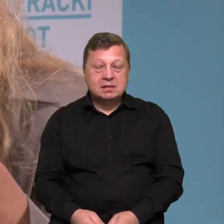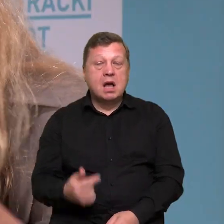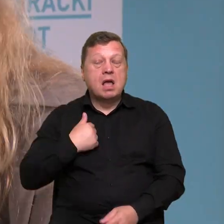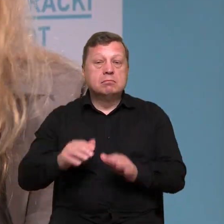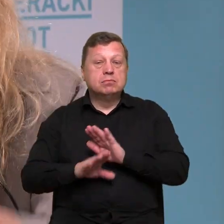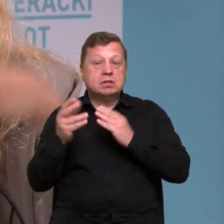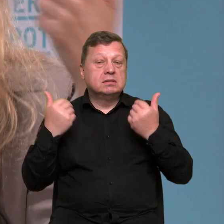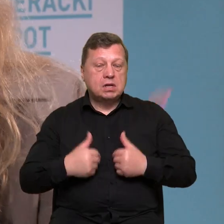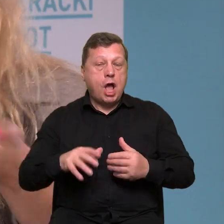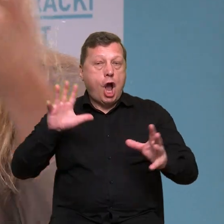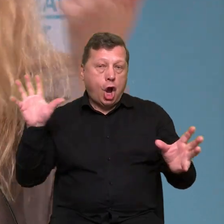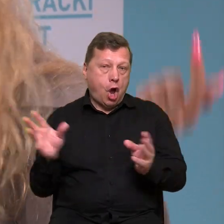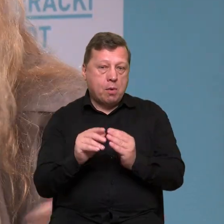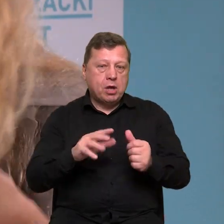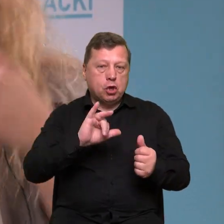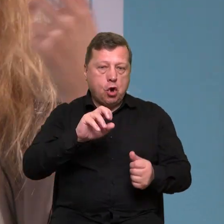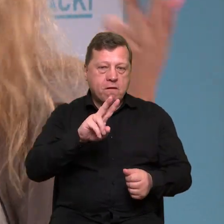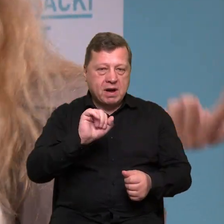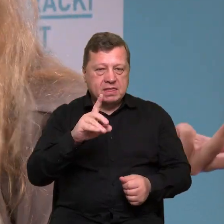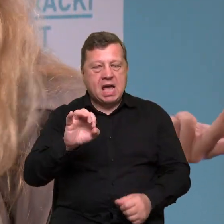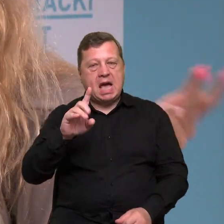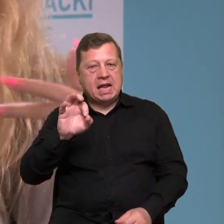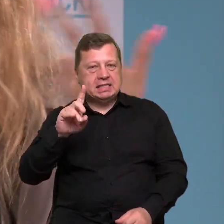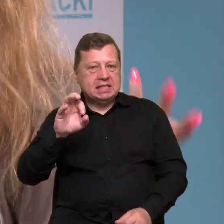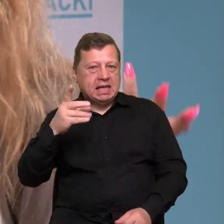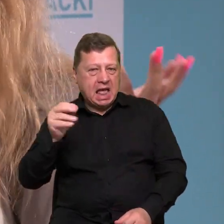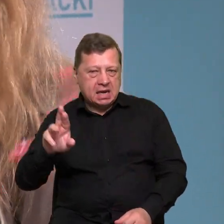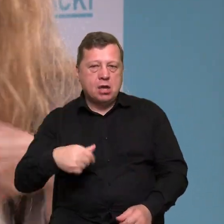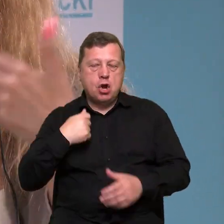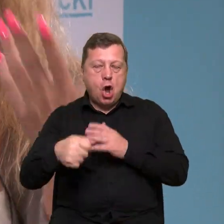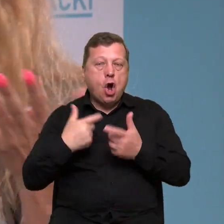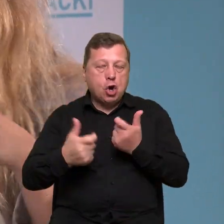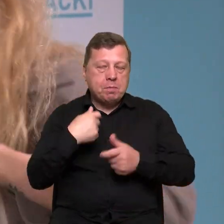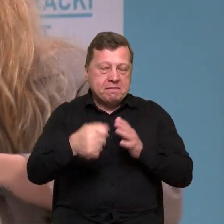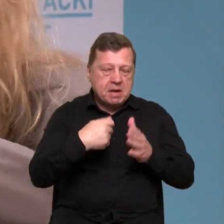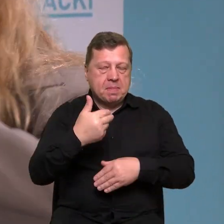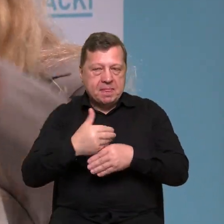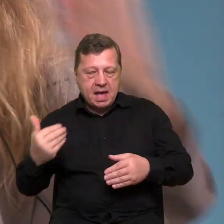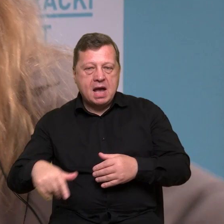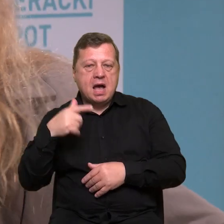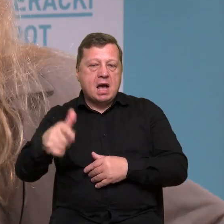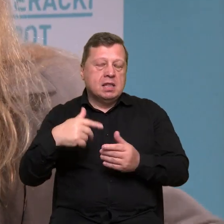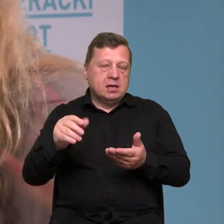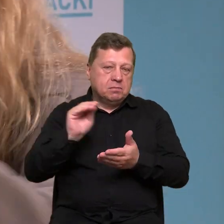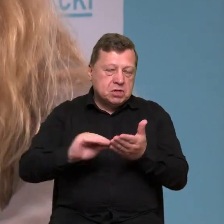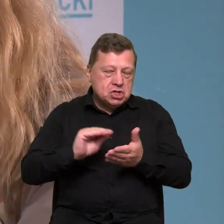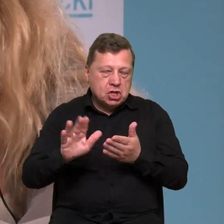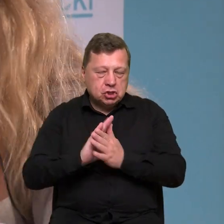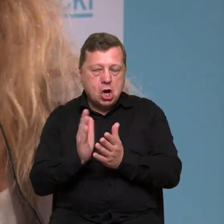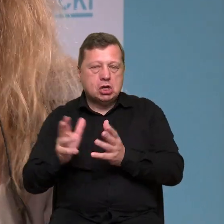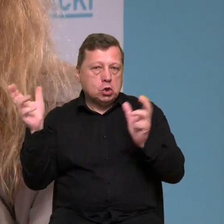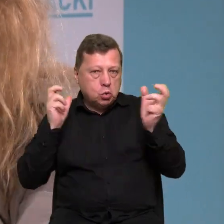Przedstawiam się zawsze kompletnie. Jestem Jovana Rezigar, robię film, teatr, piszę książki, słuchowiska,